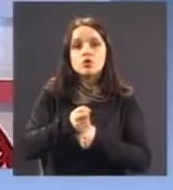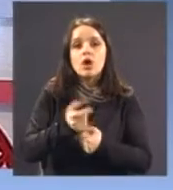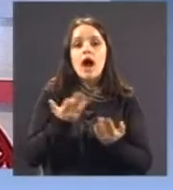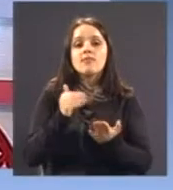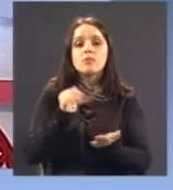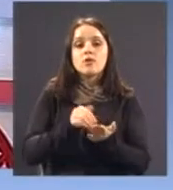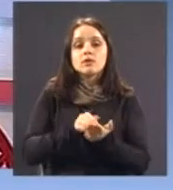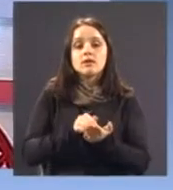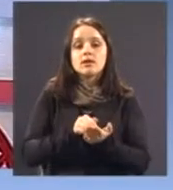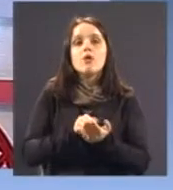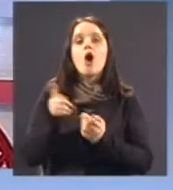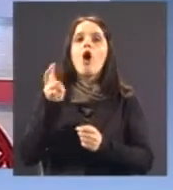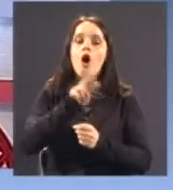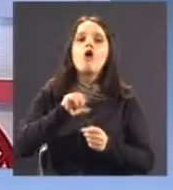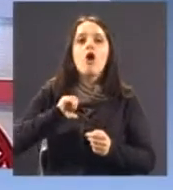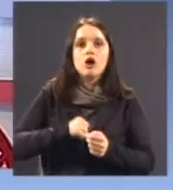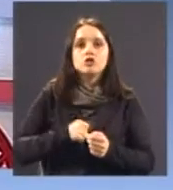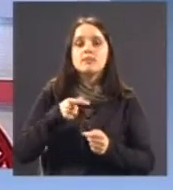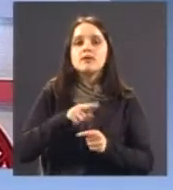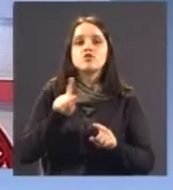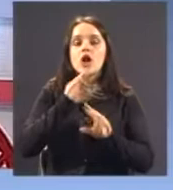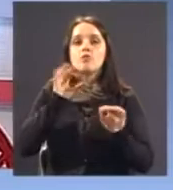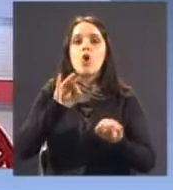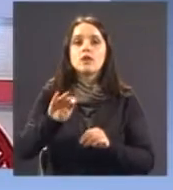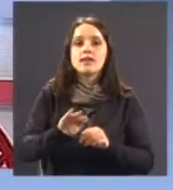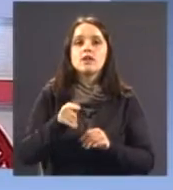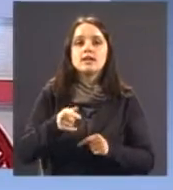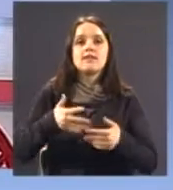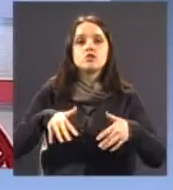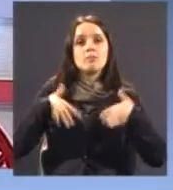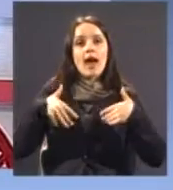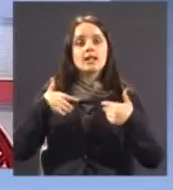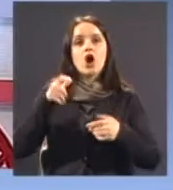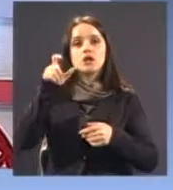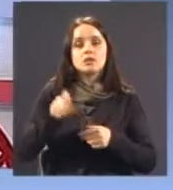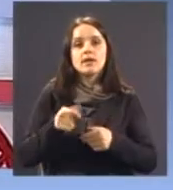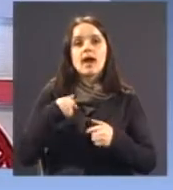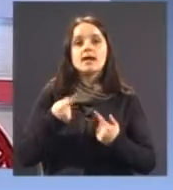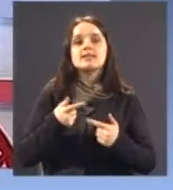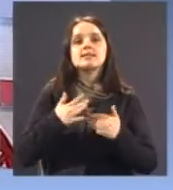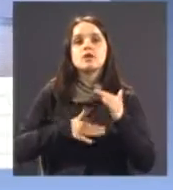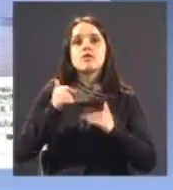sada ne govorimo o djetetu, govorimo već o mladoj osobi. Tako je. Ja sa zadovoljstvom predstavljam